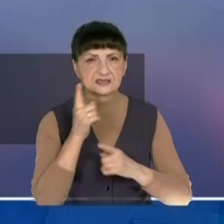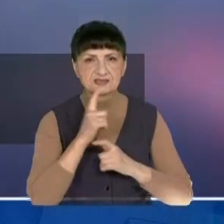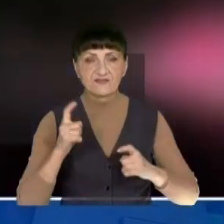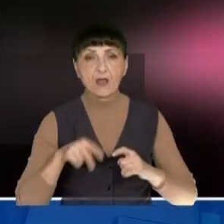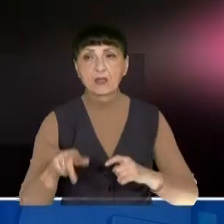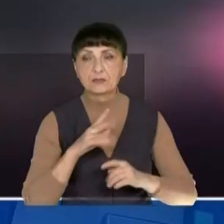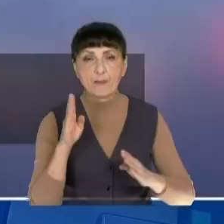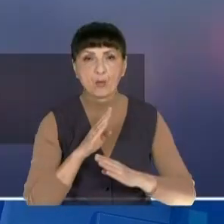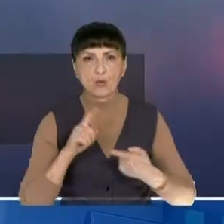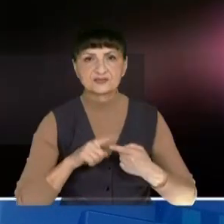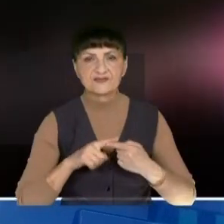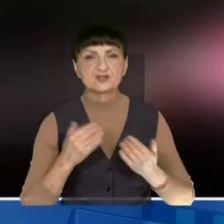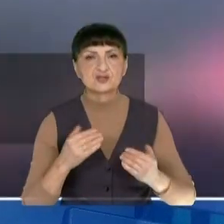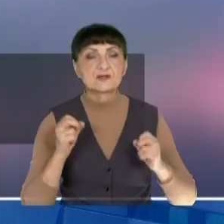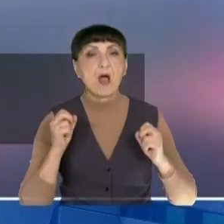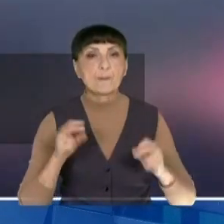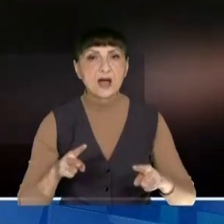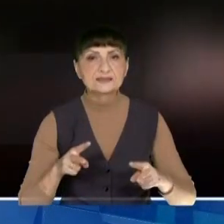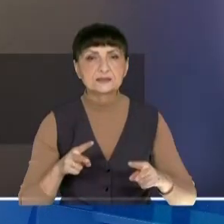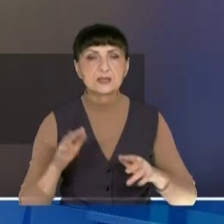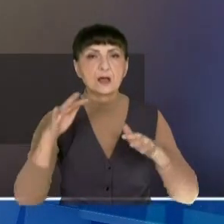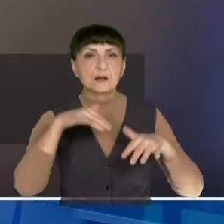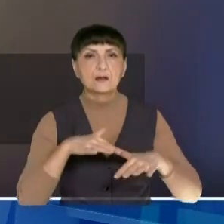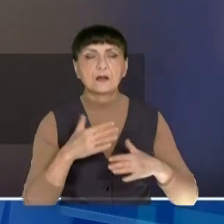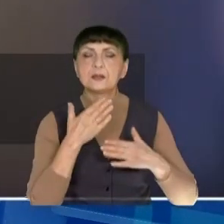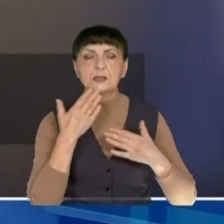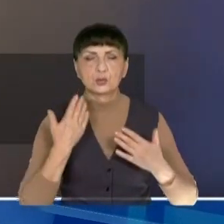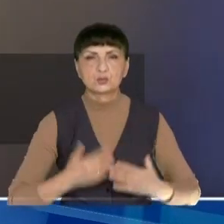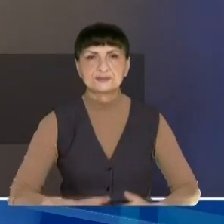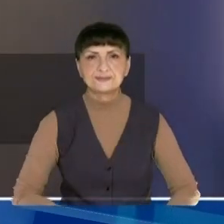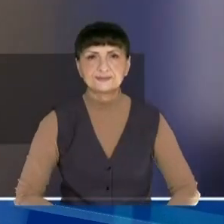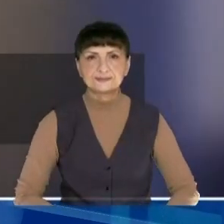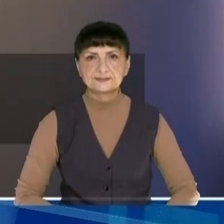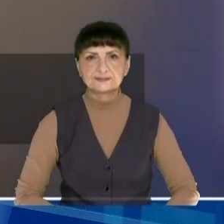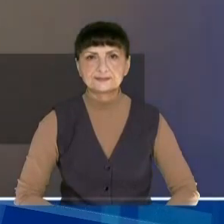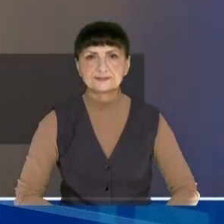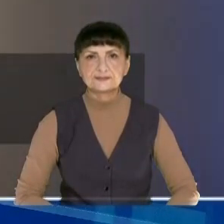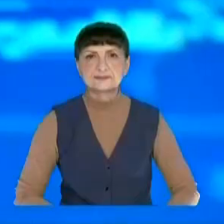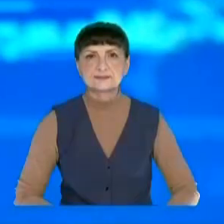местные метеорологи, сейчас опасность стихийного бедствия миновала.